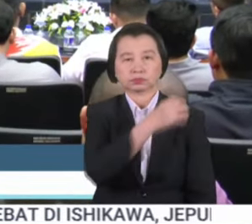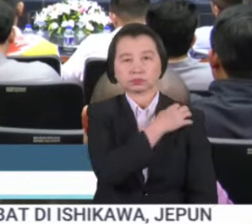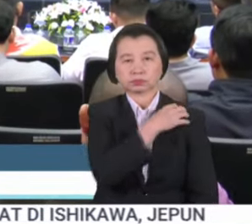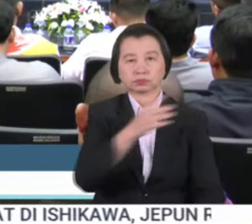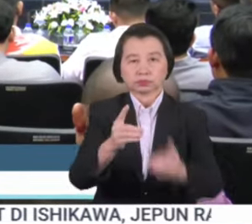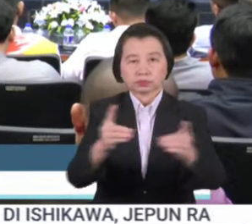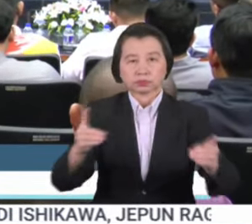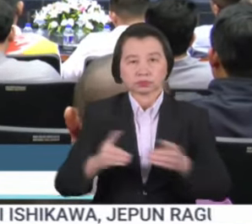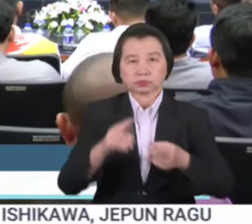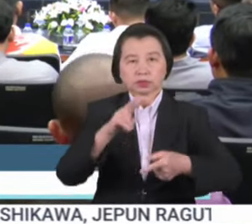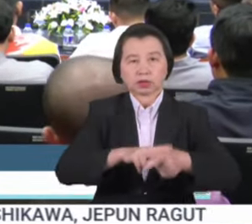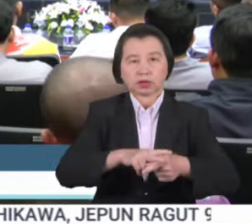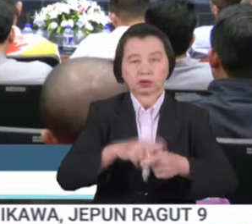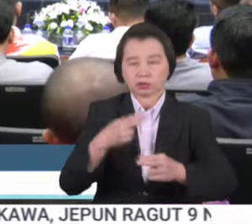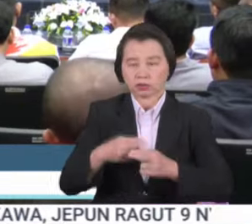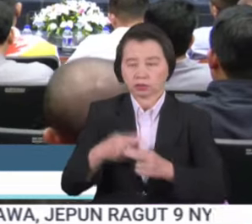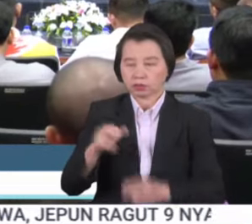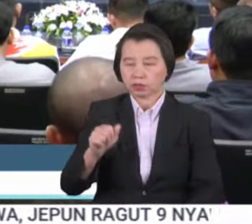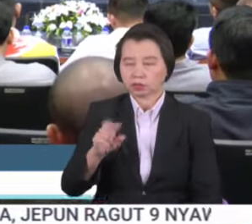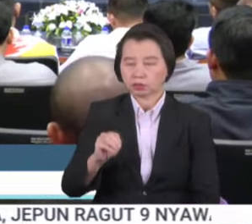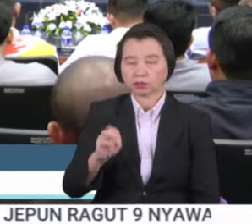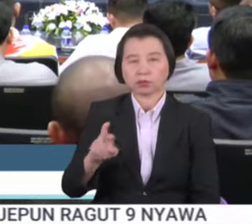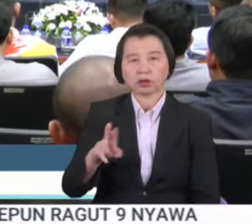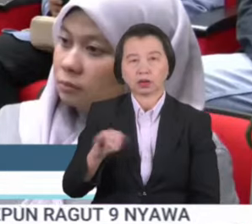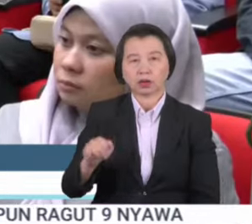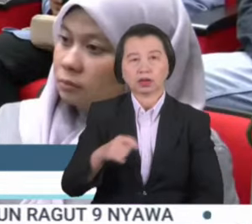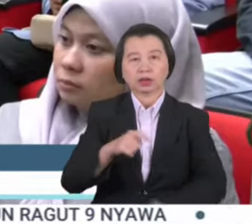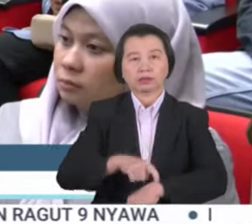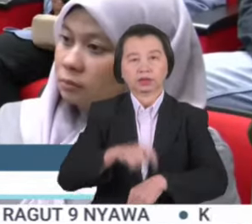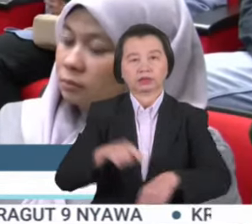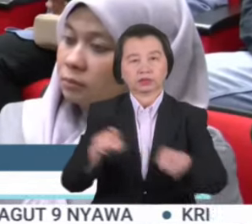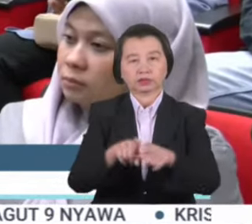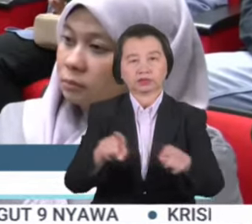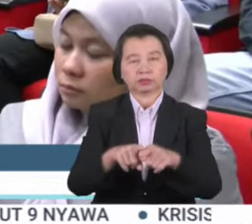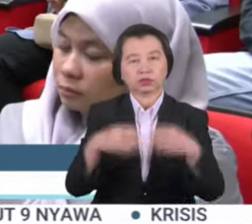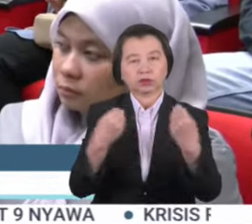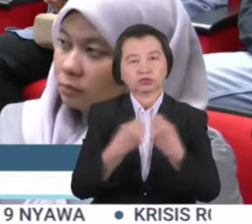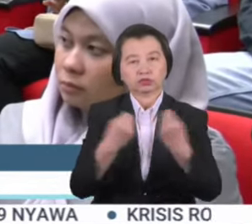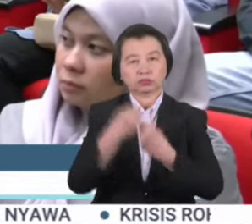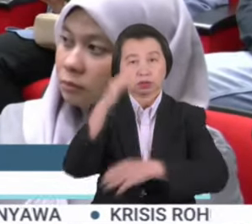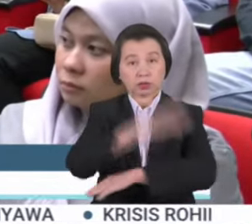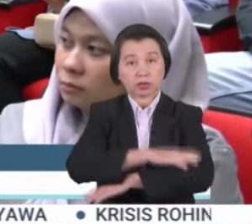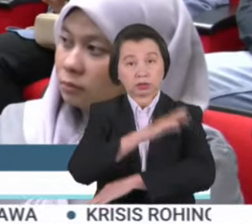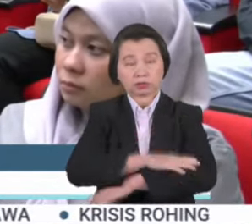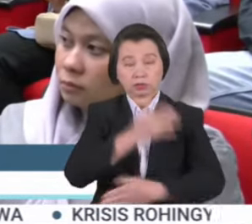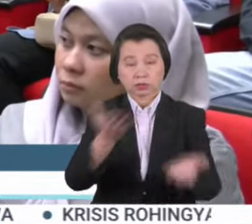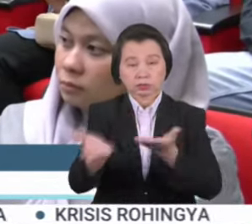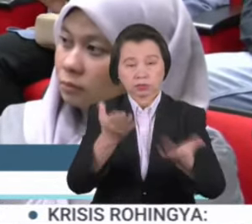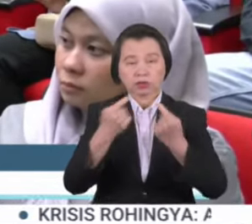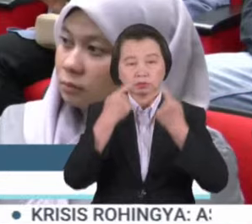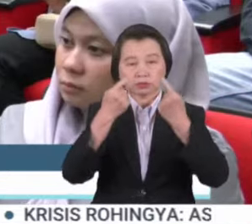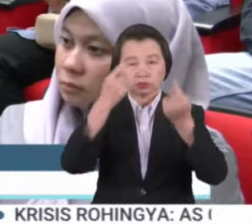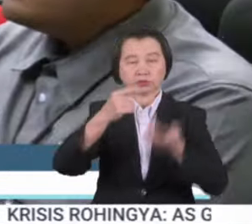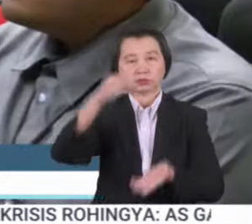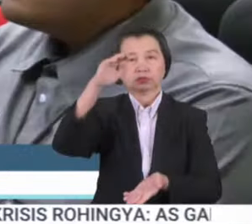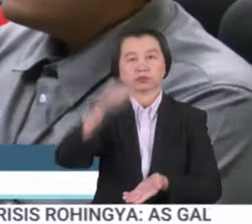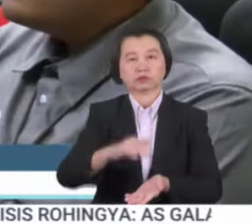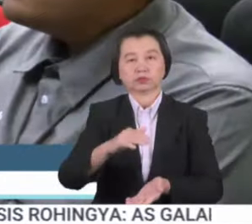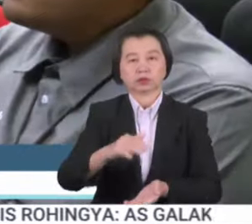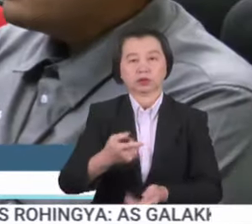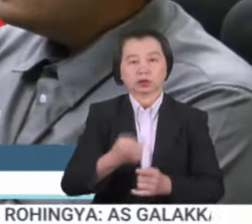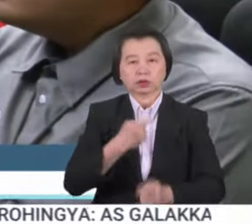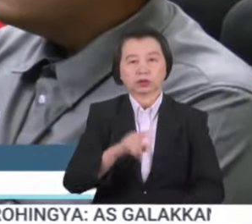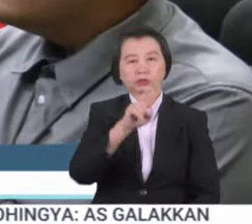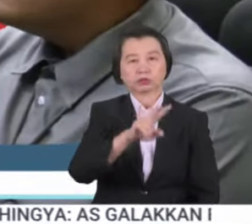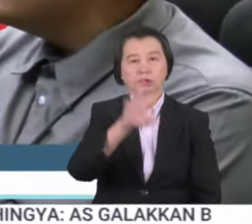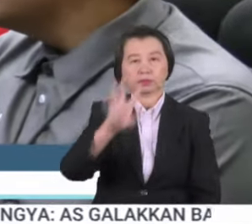Pegawai Daerah Klang Amri Ismail berkata dalam masa sama jumlah kaunter perkhidmatan berjaya dikurangkan